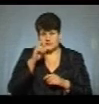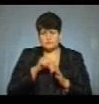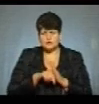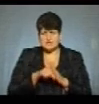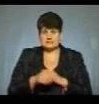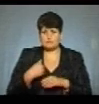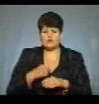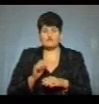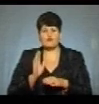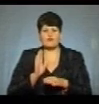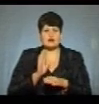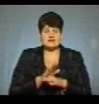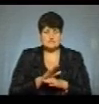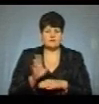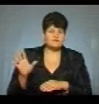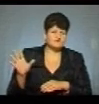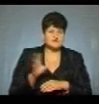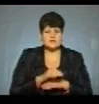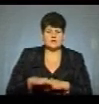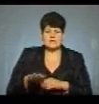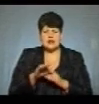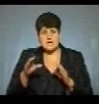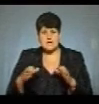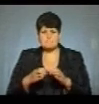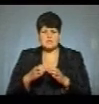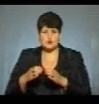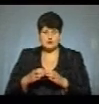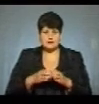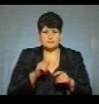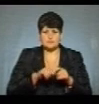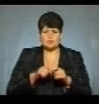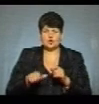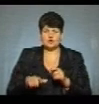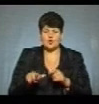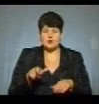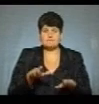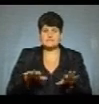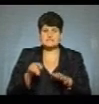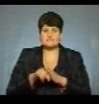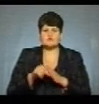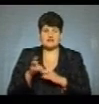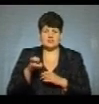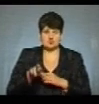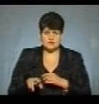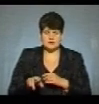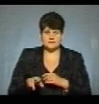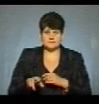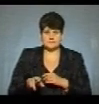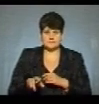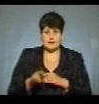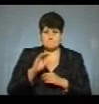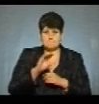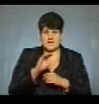моєю вказівкою, всі територіальні підрозділи обстежили дороги місцевого значення всі. Отакий